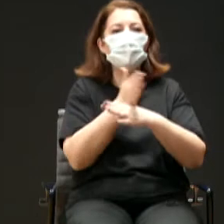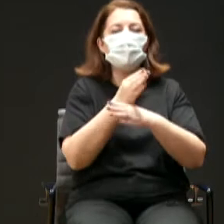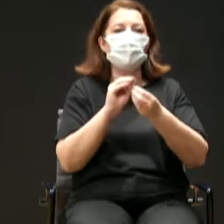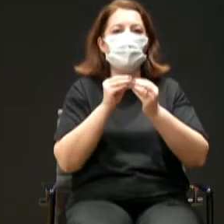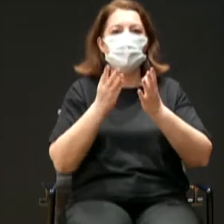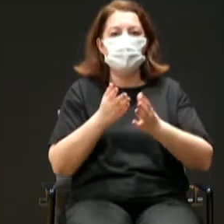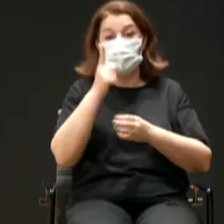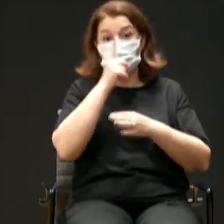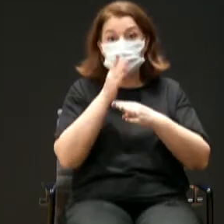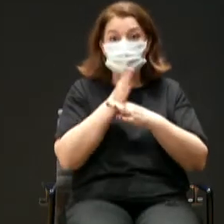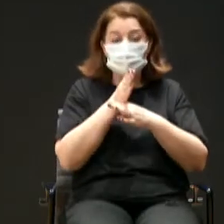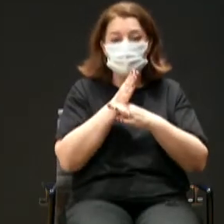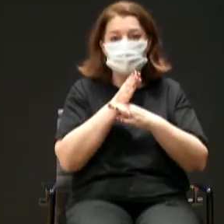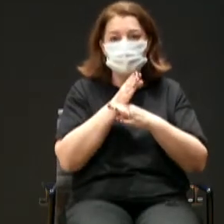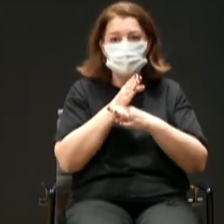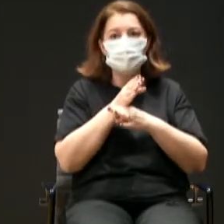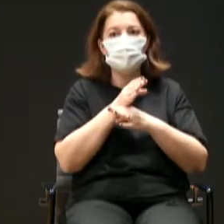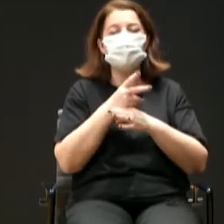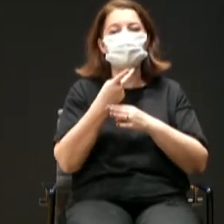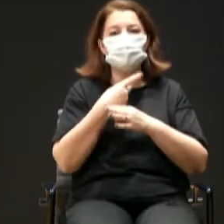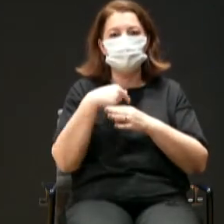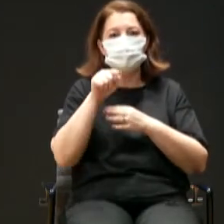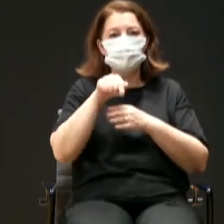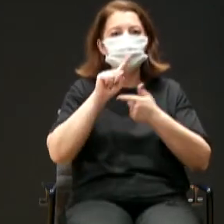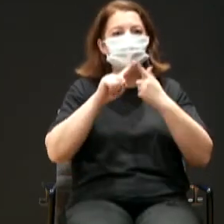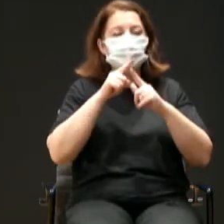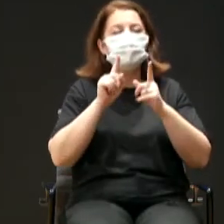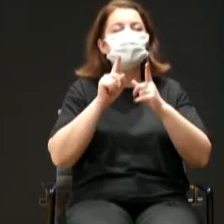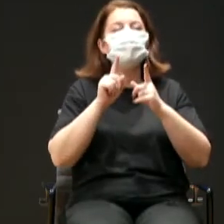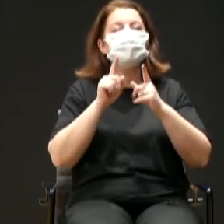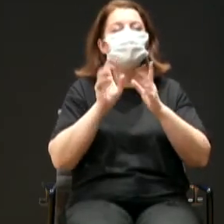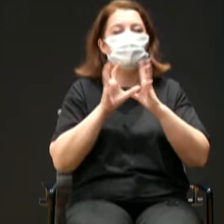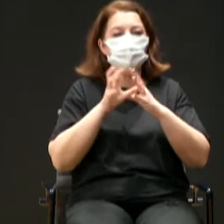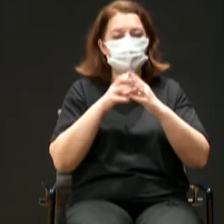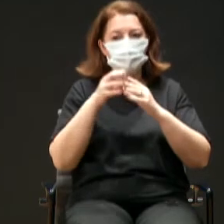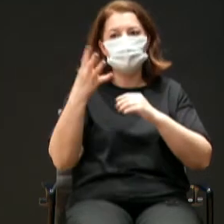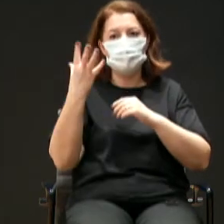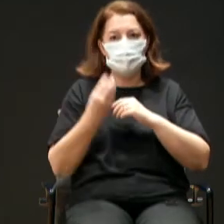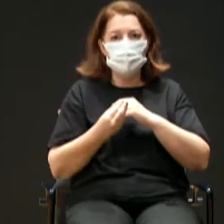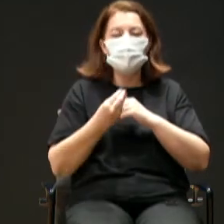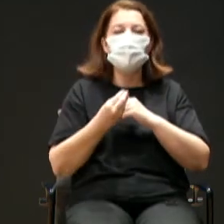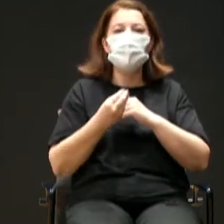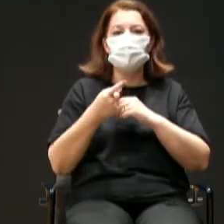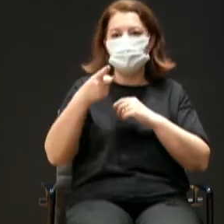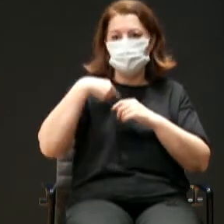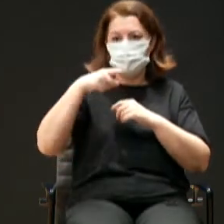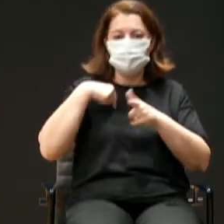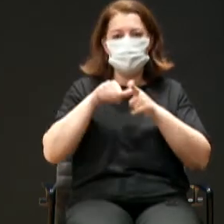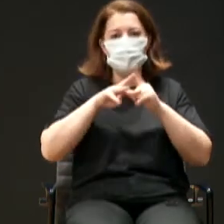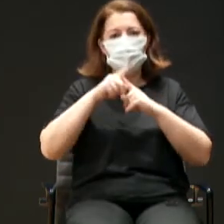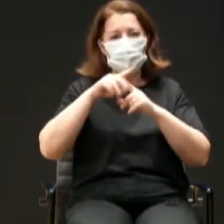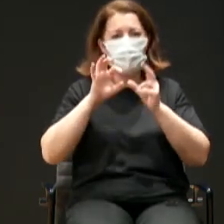sorunu. Dolayısıyla biz burada siyasi partilerin grupları olarak, yani birbirimizi